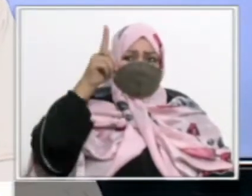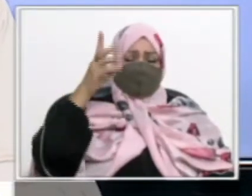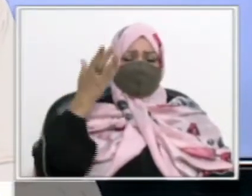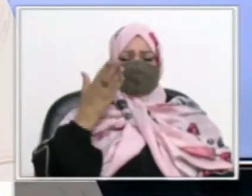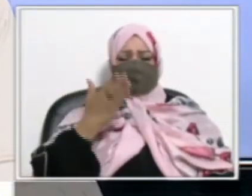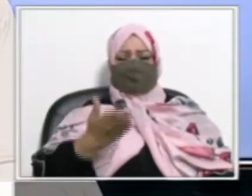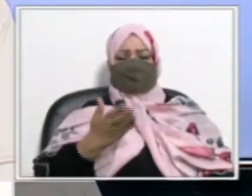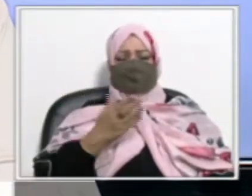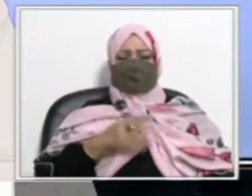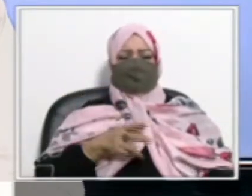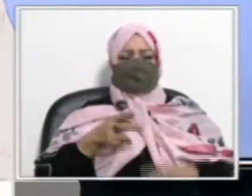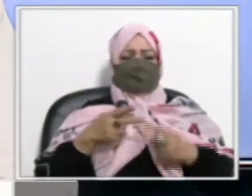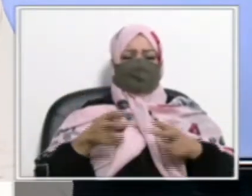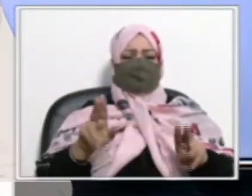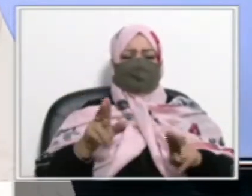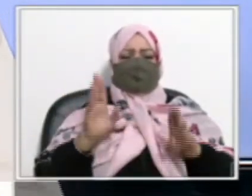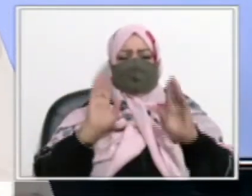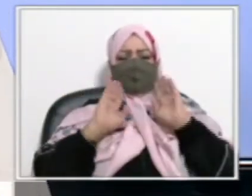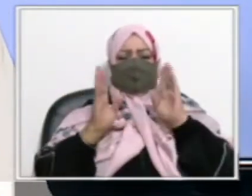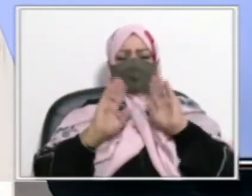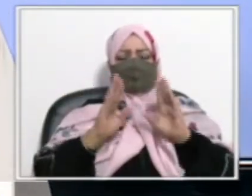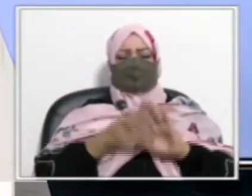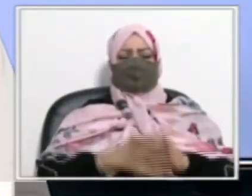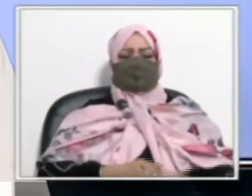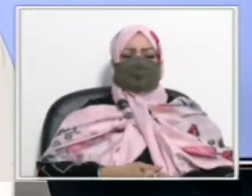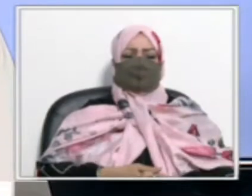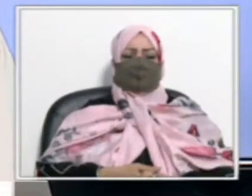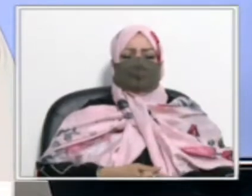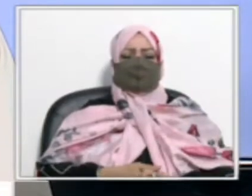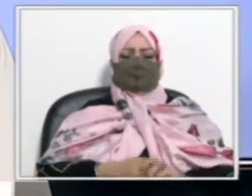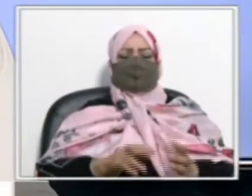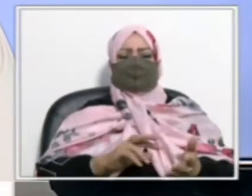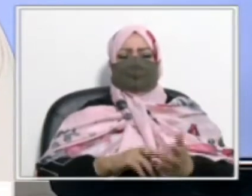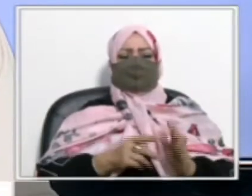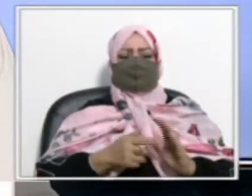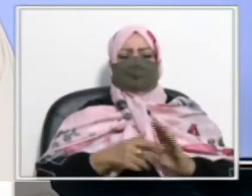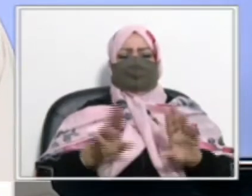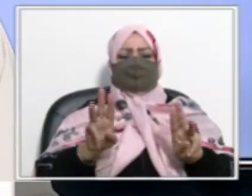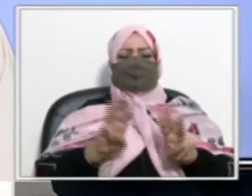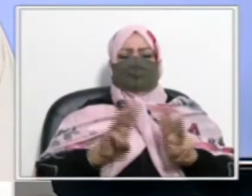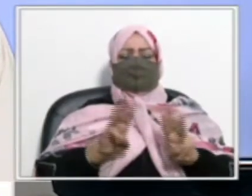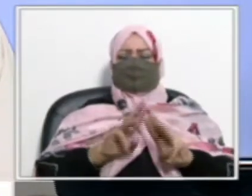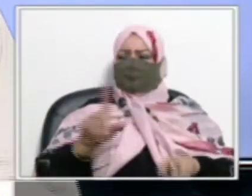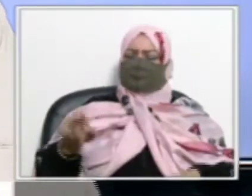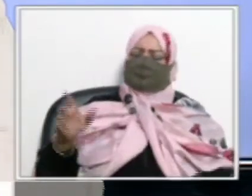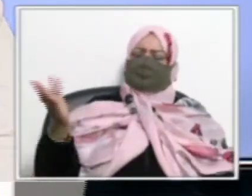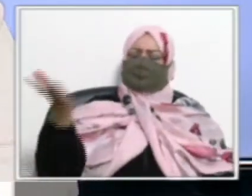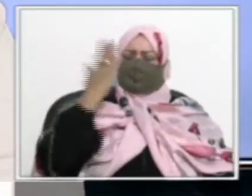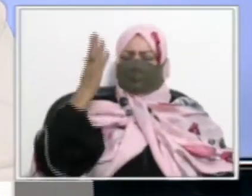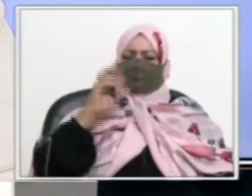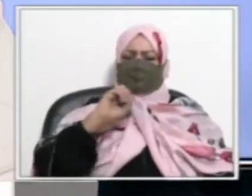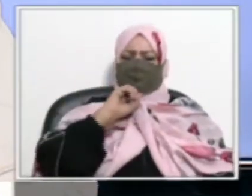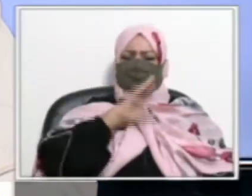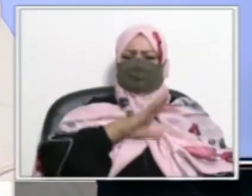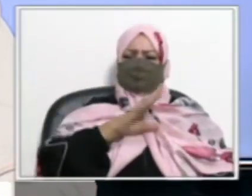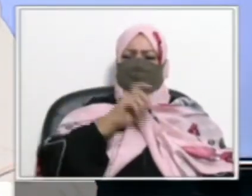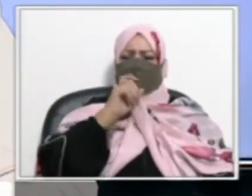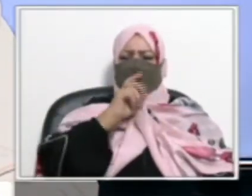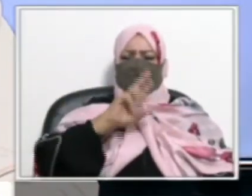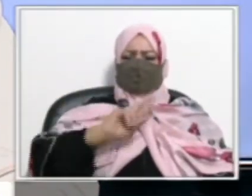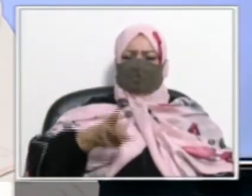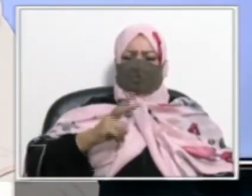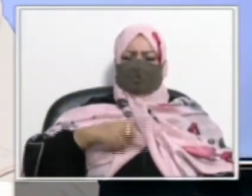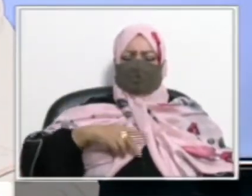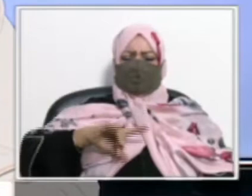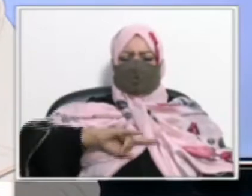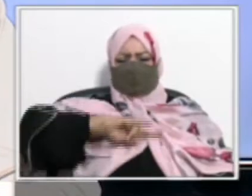وابتلي بها الناس، يعني كأنه لا رقيب عليهم. سبحان الله، خيركم وين رحتوا أنتم؟ أصابكم سحر أم